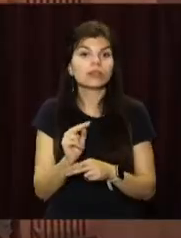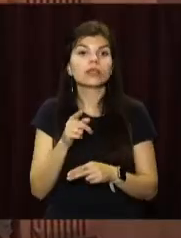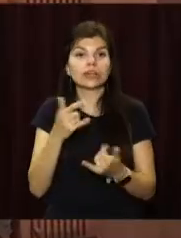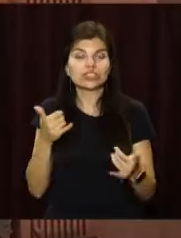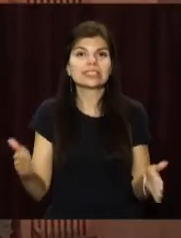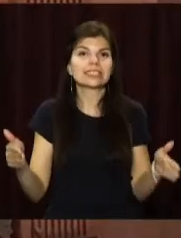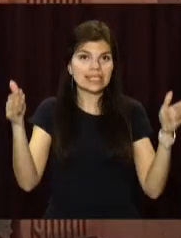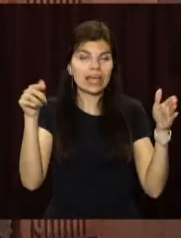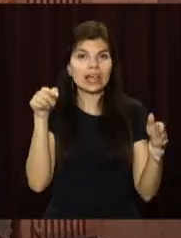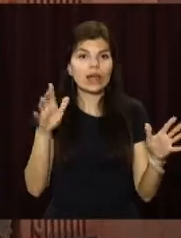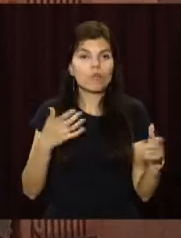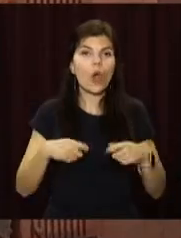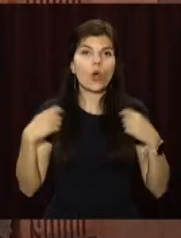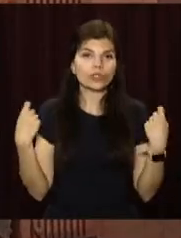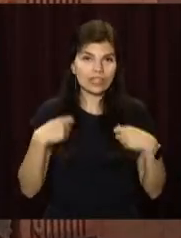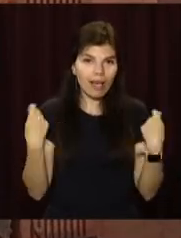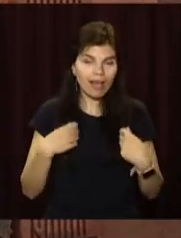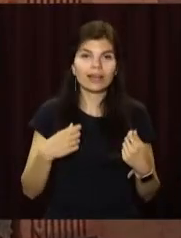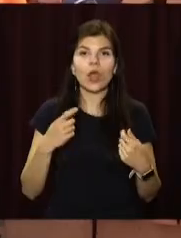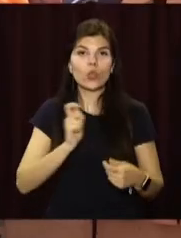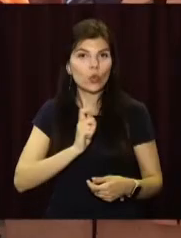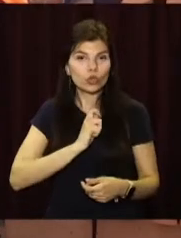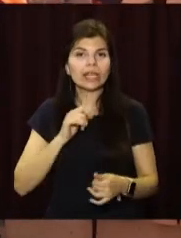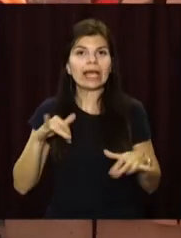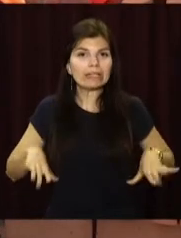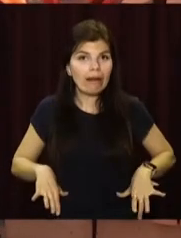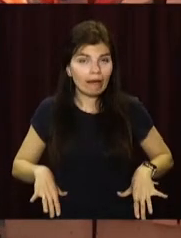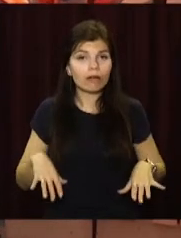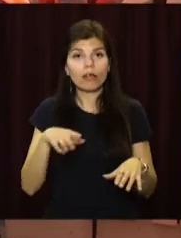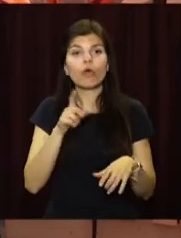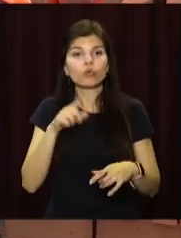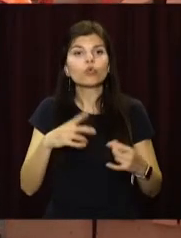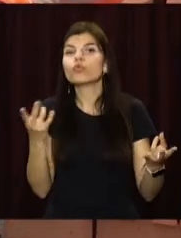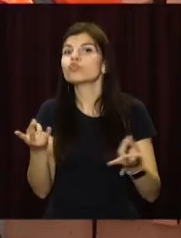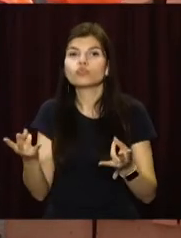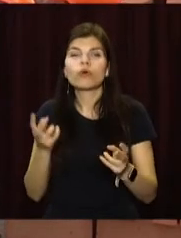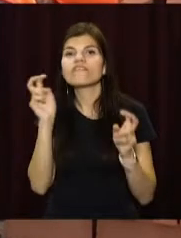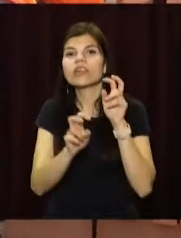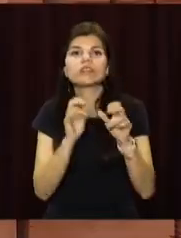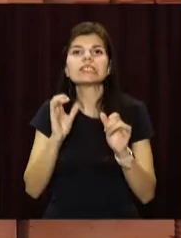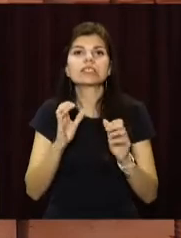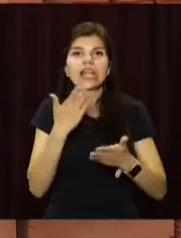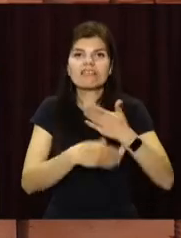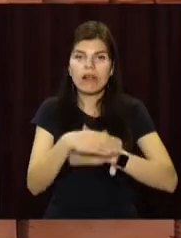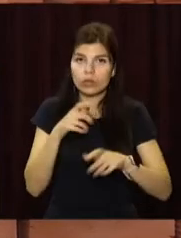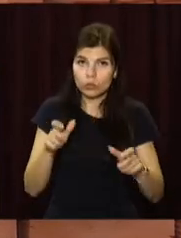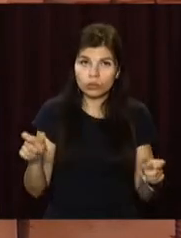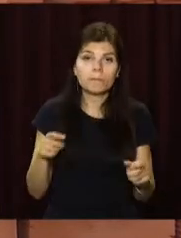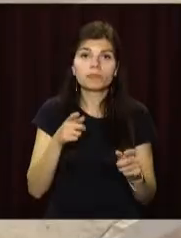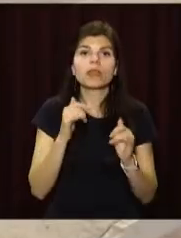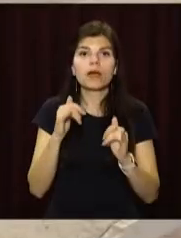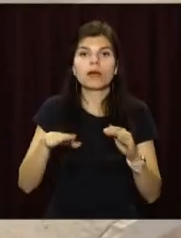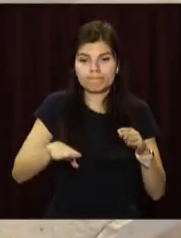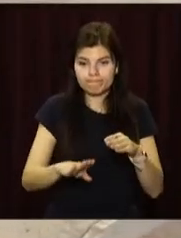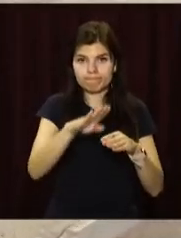зводять стіни. Там будуть роздягальні, душові та тренерські. Рахують і потреби відвідувачів з інвалідністю. Для них облаштують